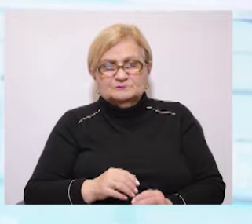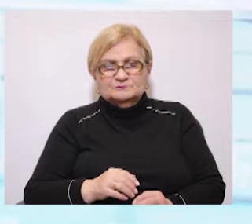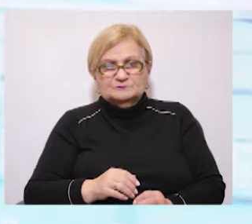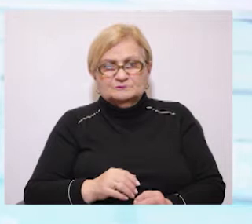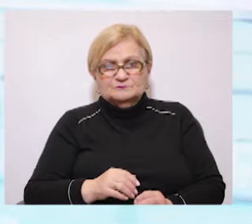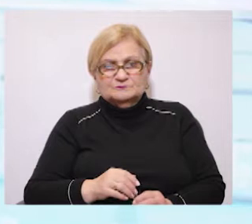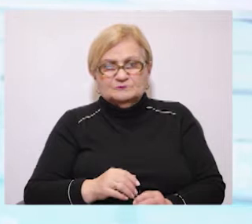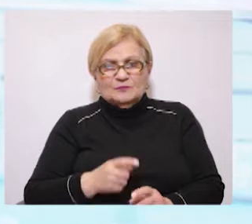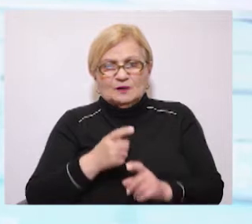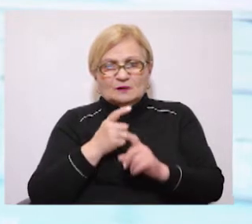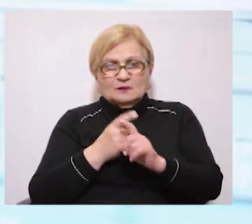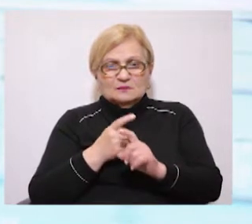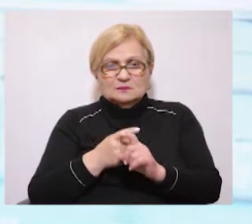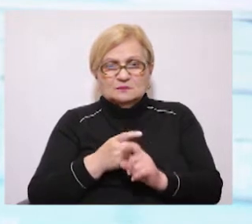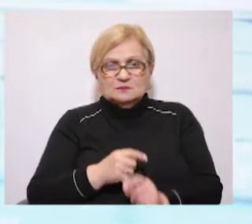x